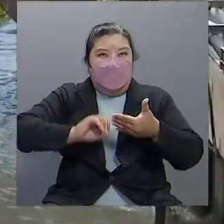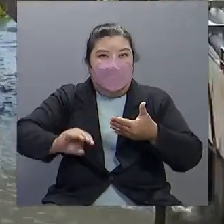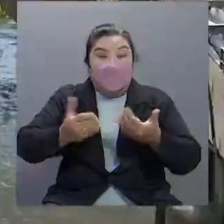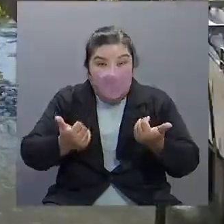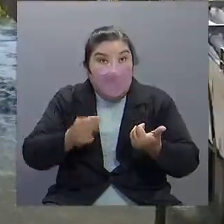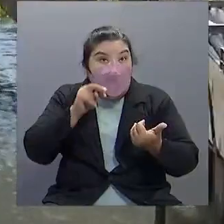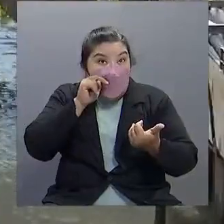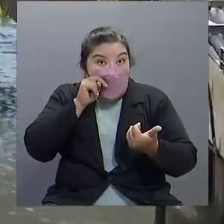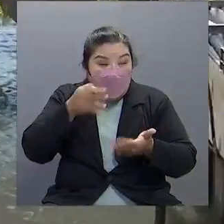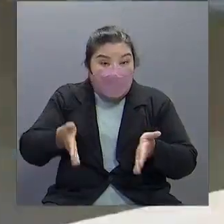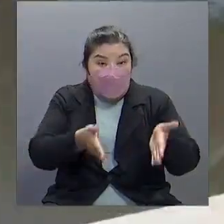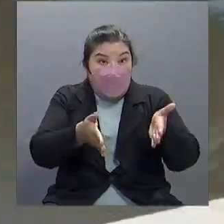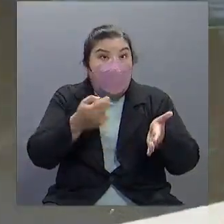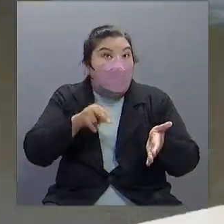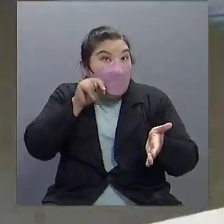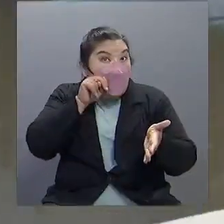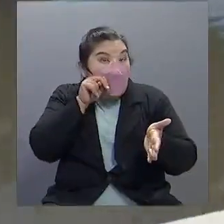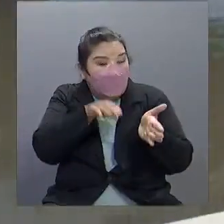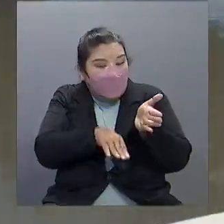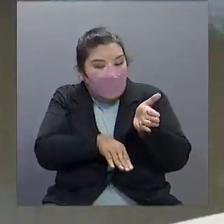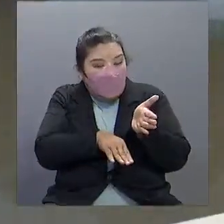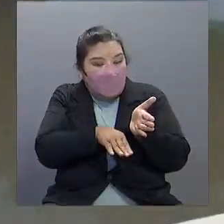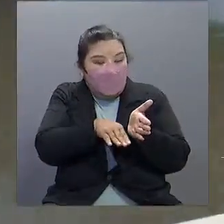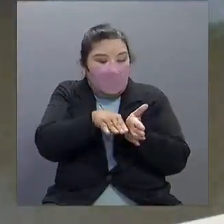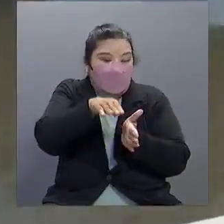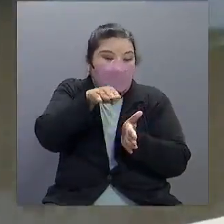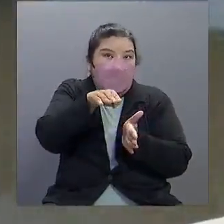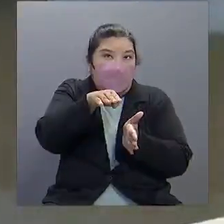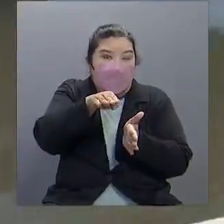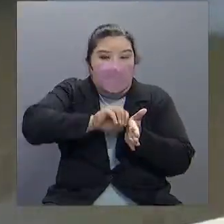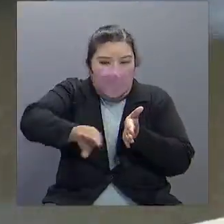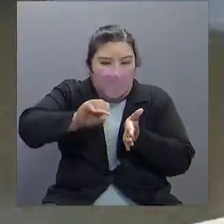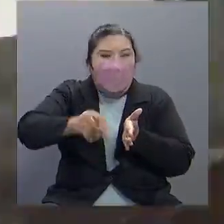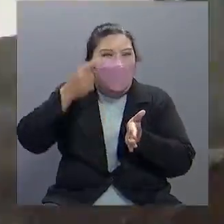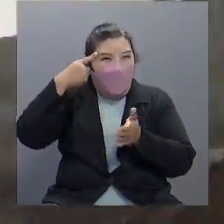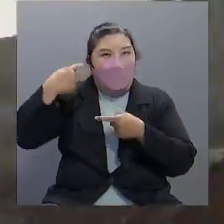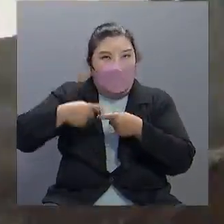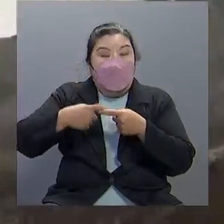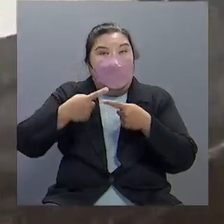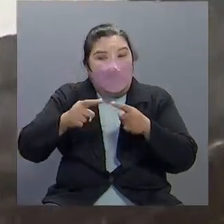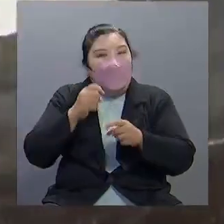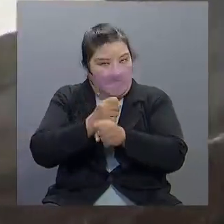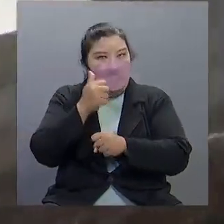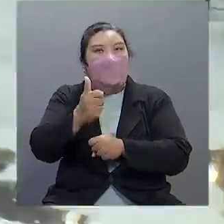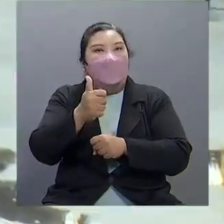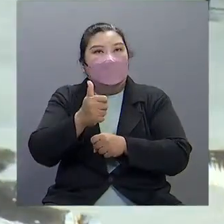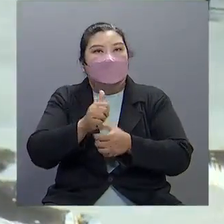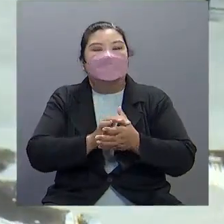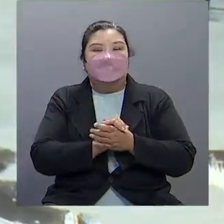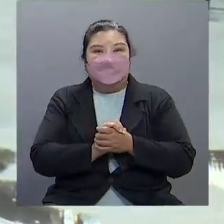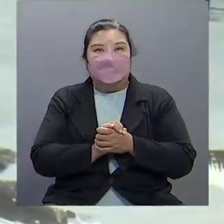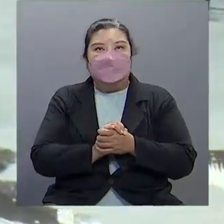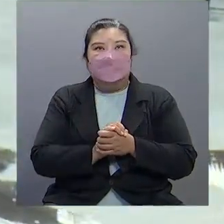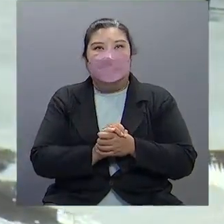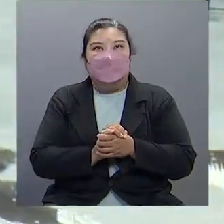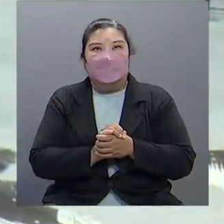าณน้ำสูงกว่าประตูระบายน้ำก็อาจจะระบายได้ยากขึ้นค่ะแต่ว่าก็ไม่เป็นอุปสรรคแต่อย่างใดค่ะ คือเราใช้วิธีสูบ